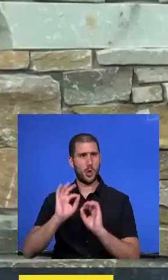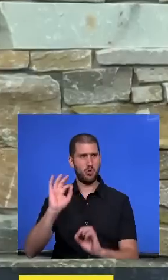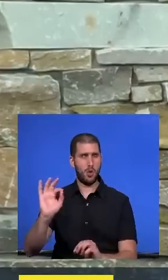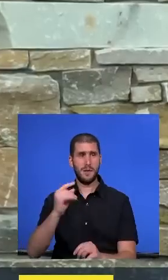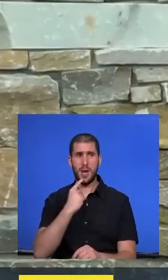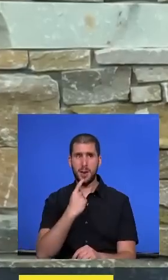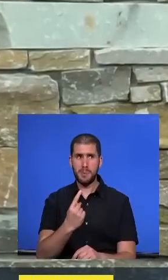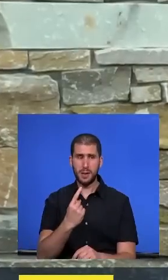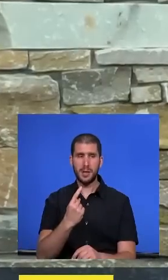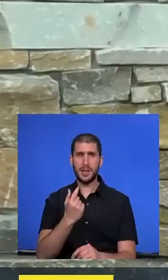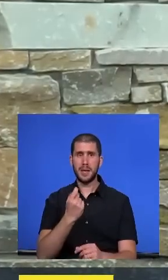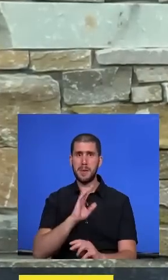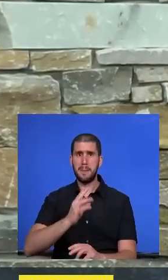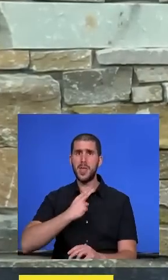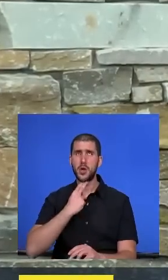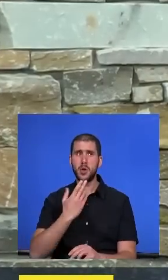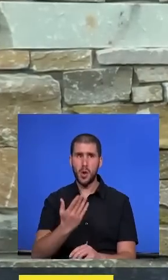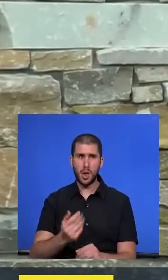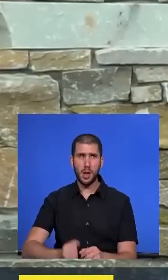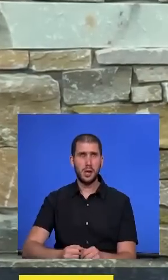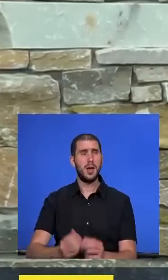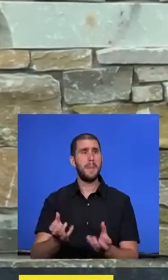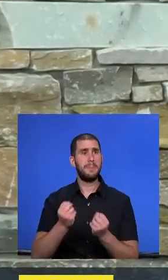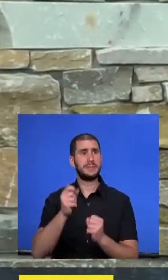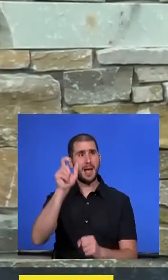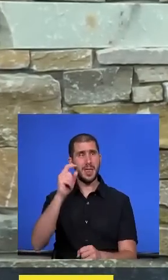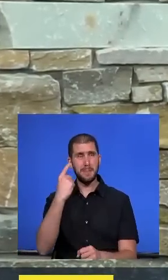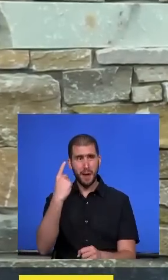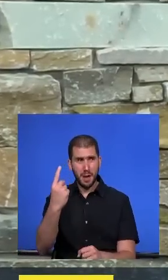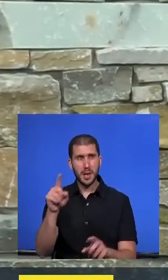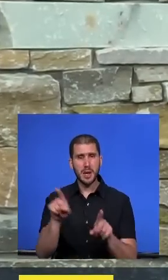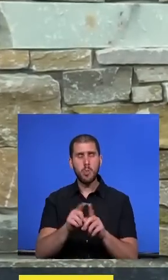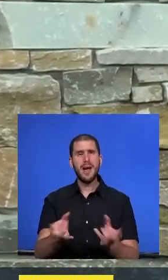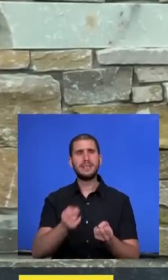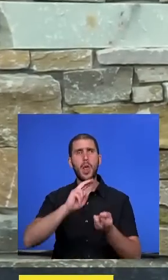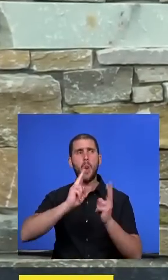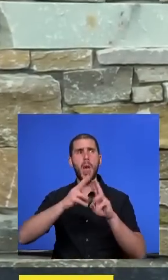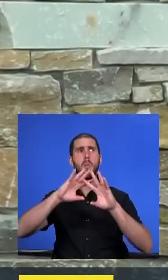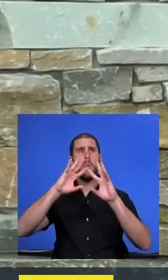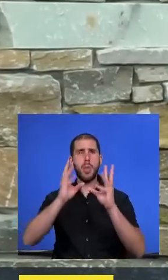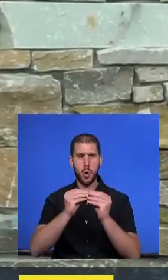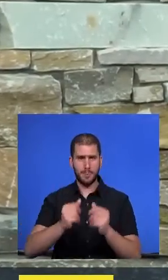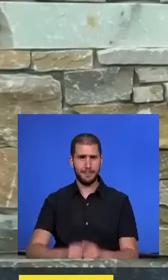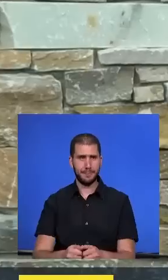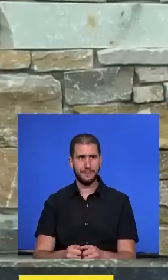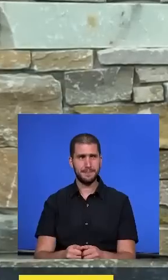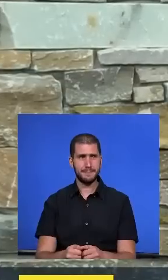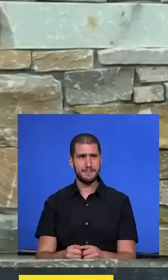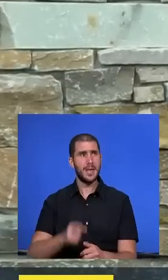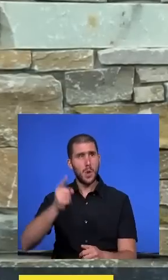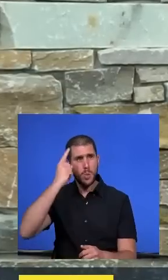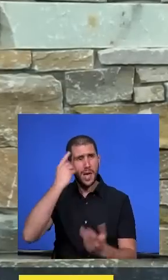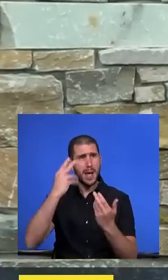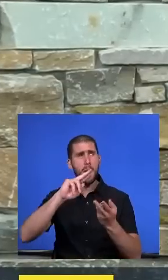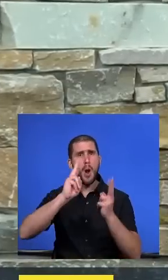ואמרת לו, כמעט ללא קול, המציל נפש אחת, כאילו הציל עולם ומלואו. אתה יודע